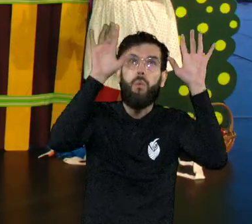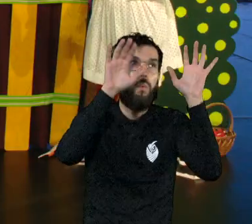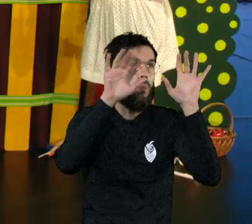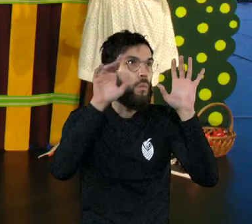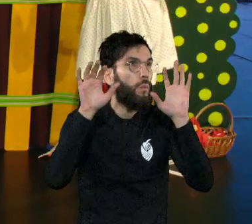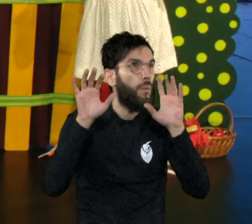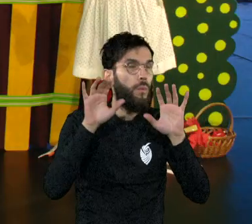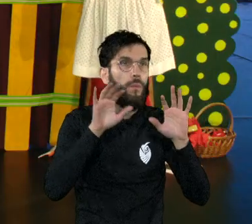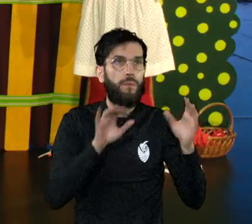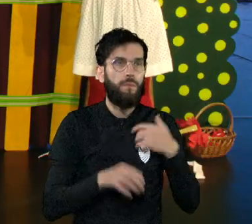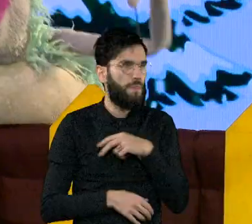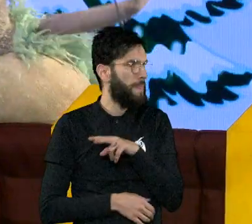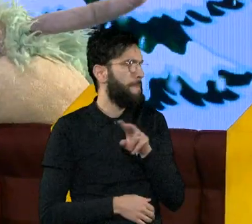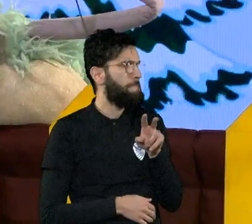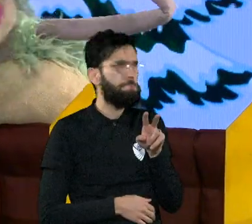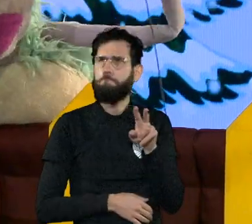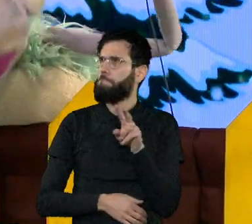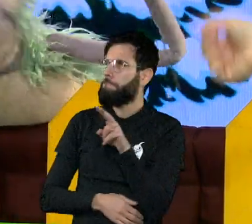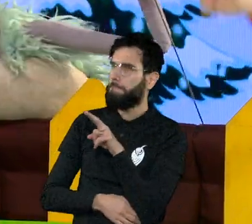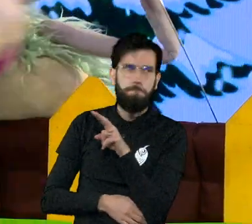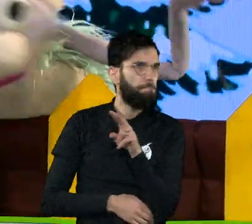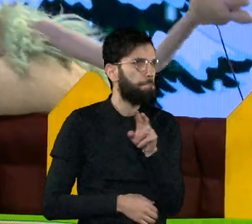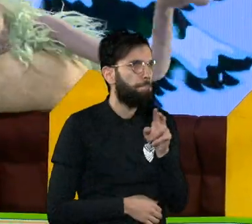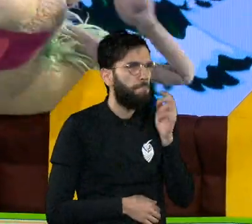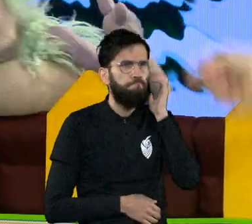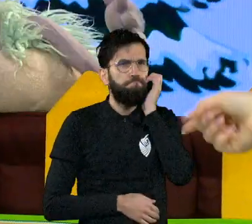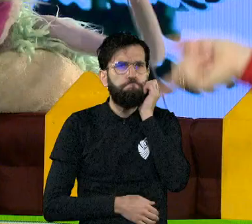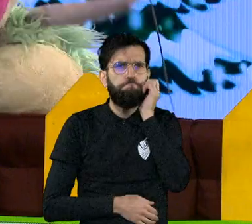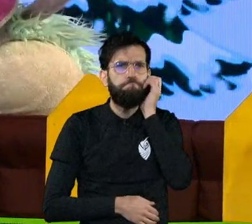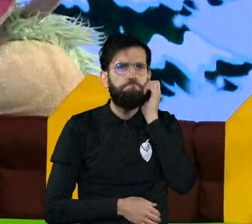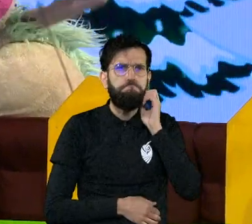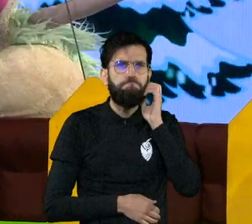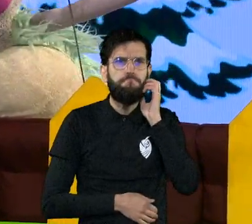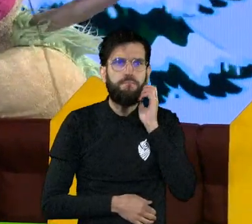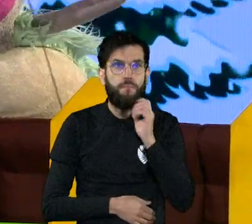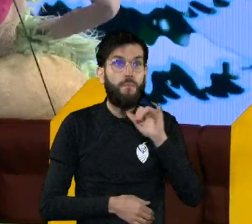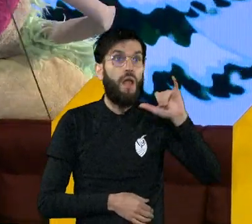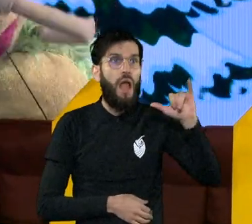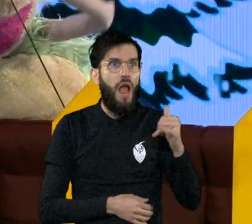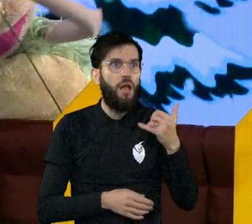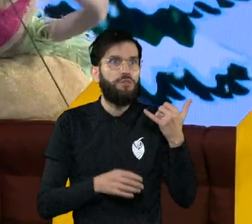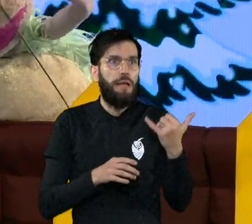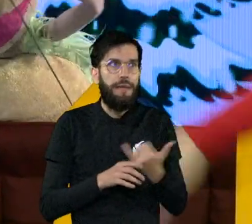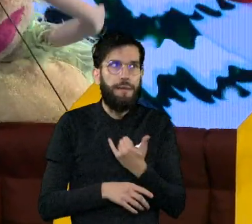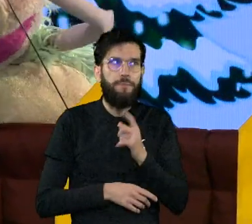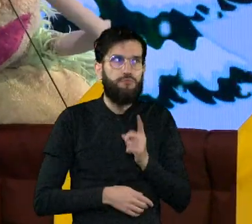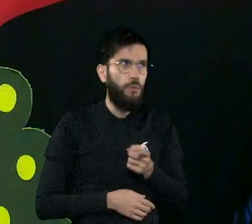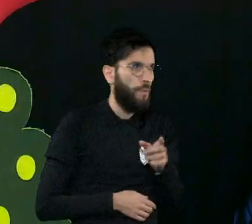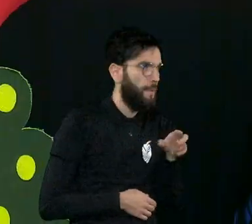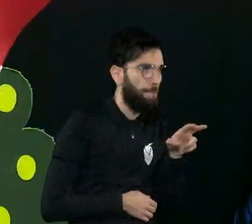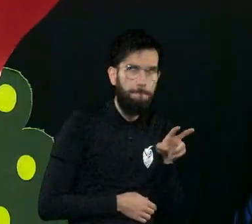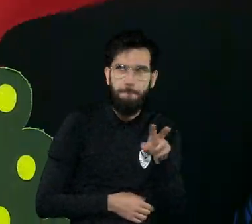Niekto nám tu ešte chýba, bez neho to nie je zima. Oranžový